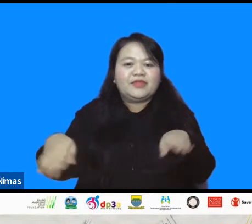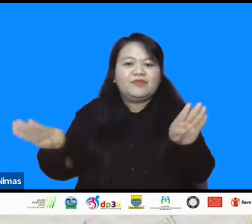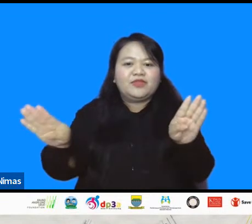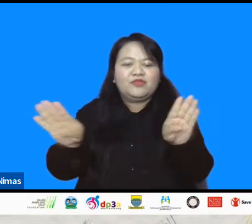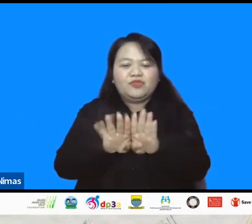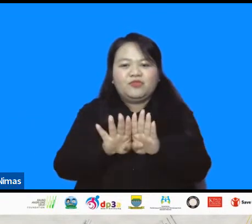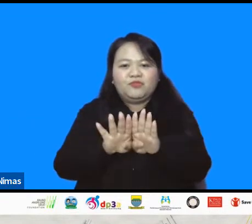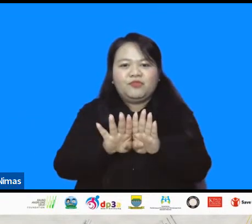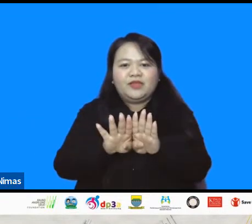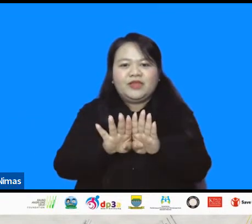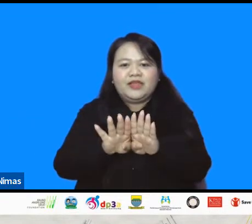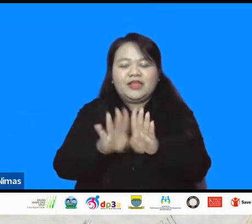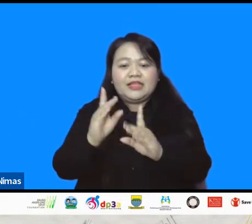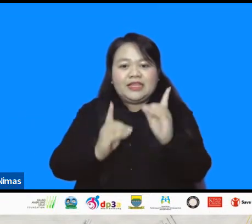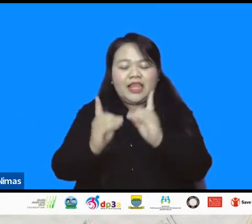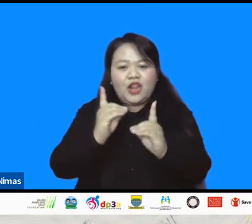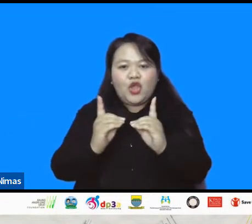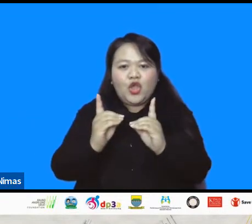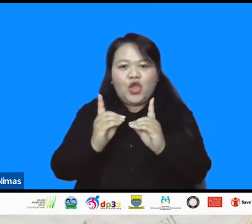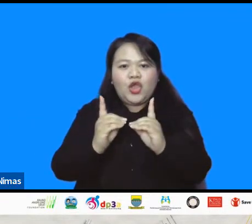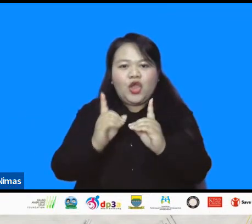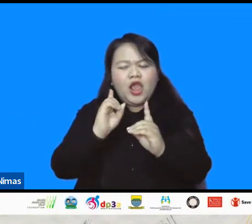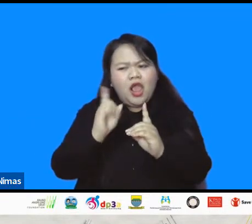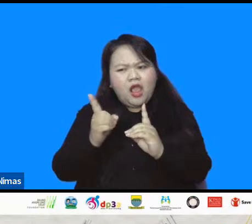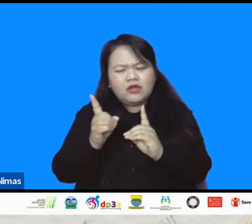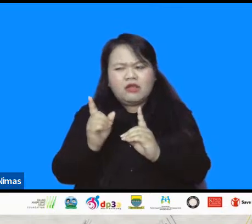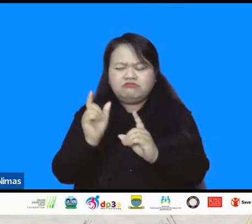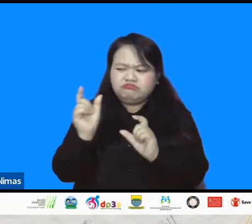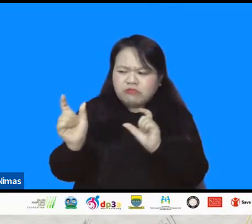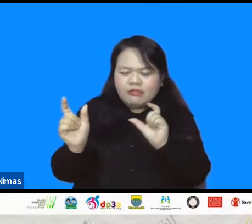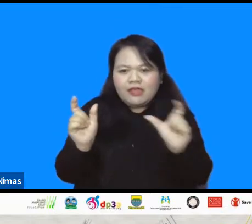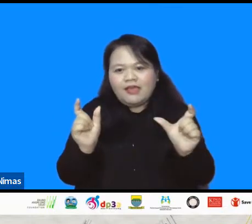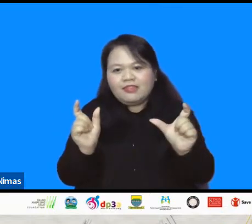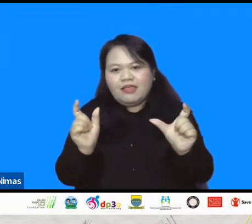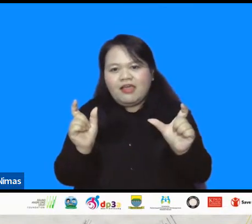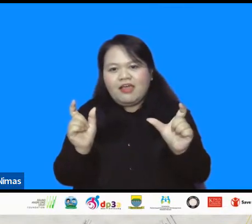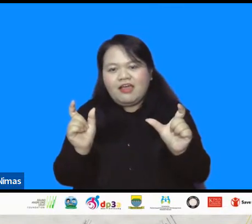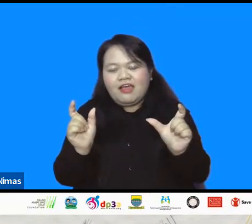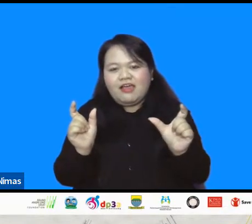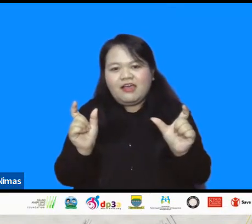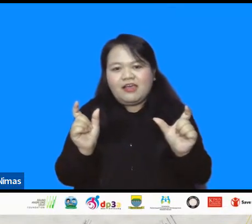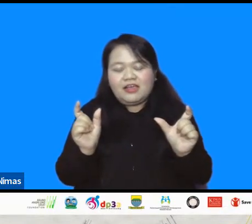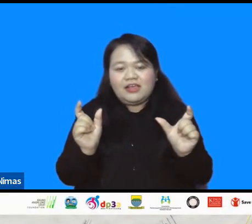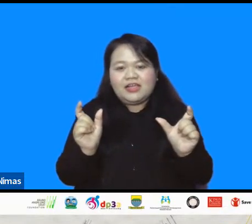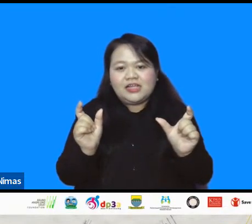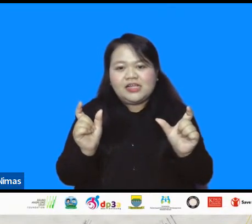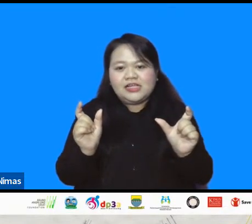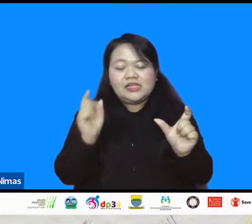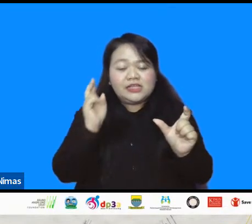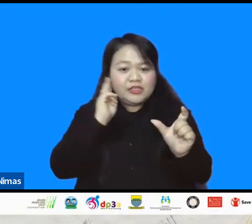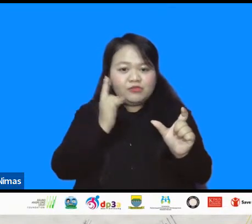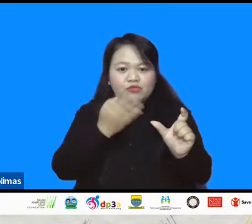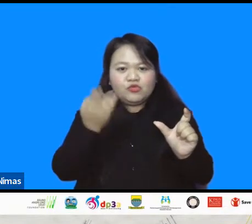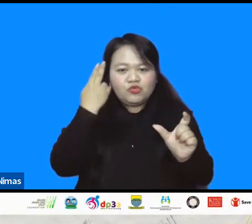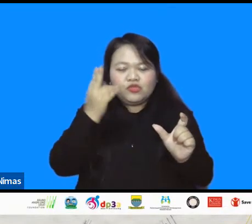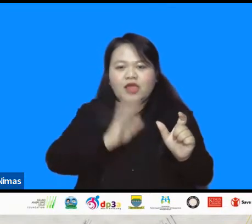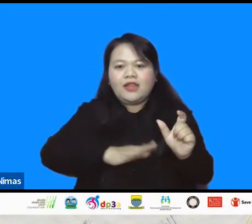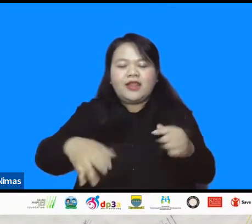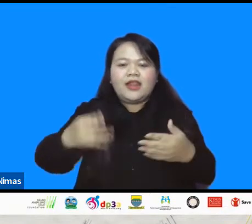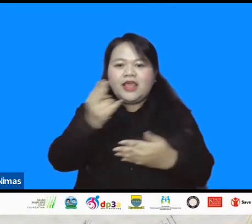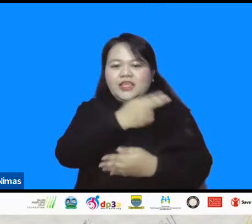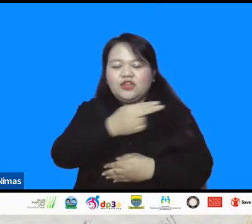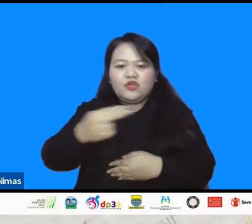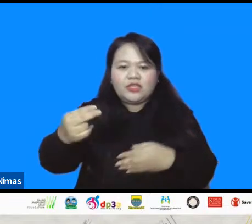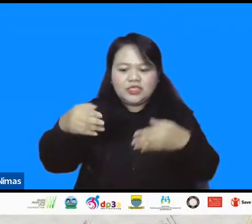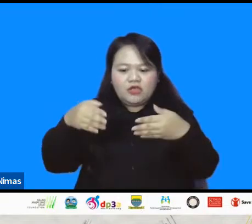dari dialog ini, ada nggak sih kalimat atau kata-kata dari Bunda Uum untuk anak-anak di Indonesia,